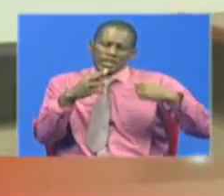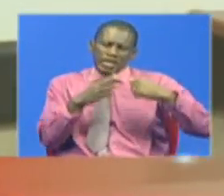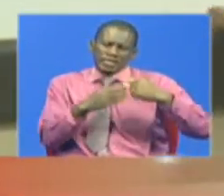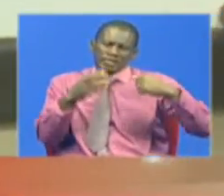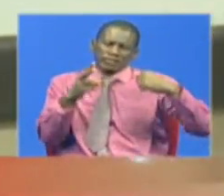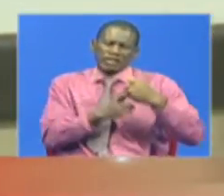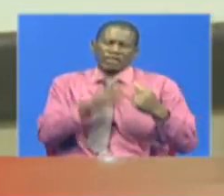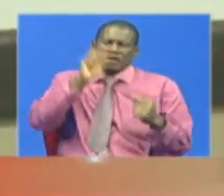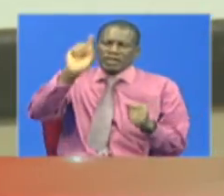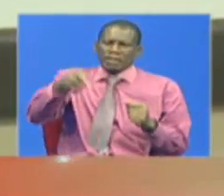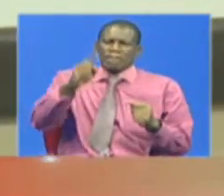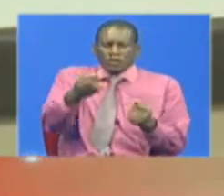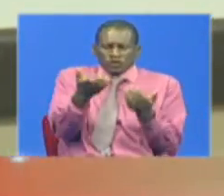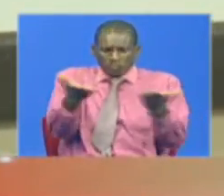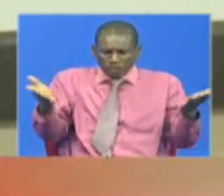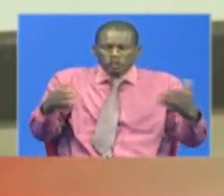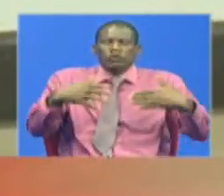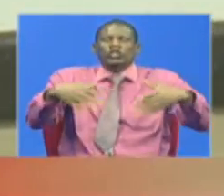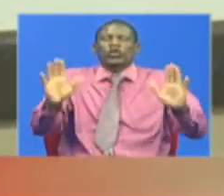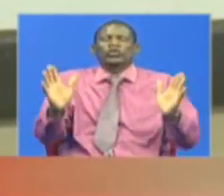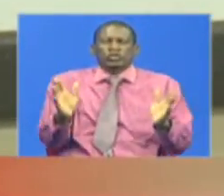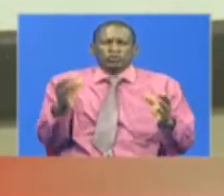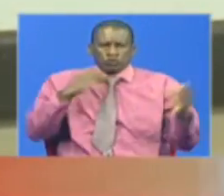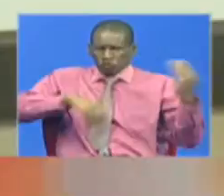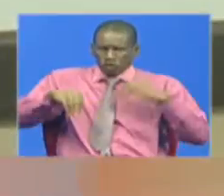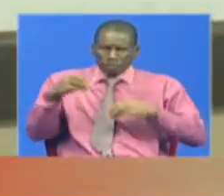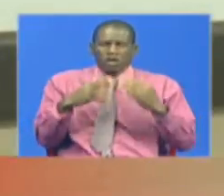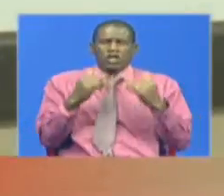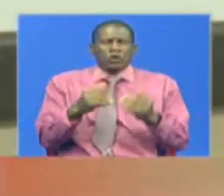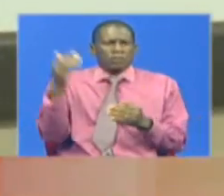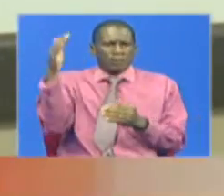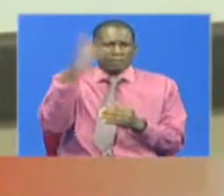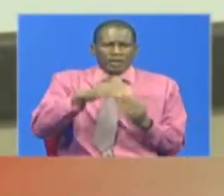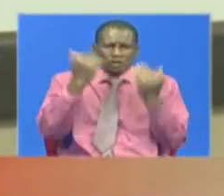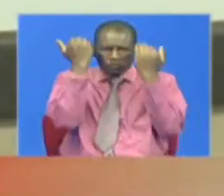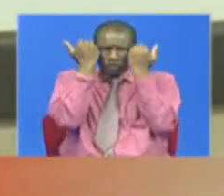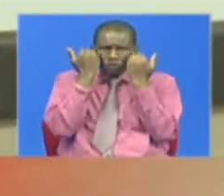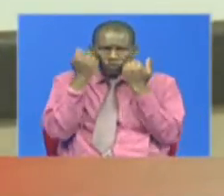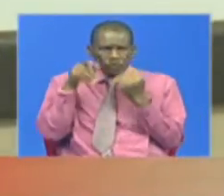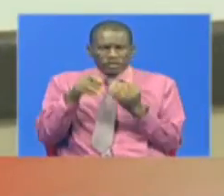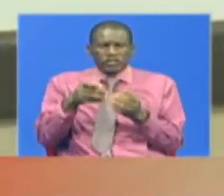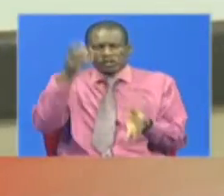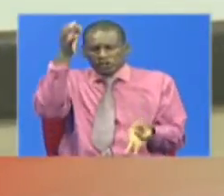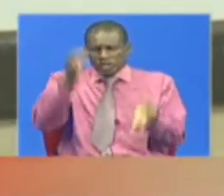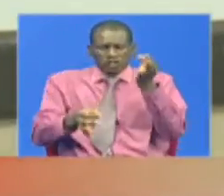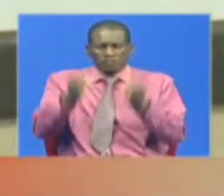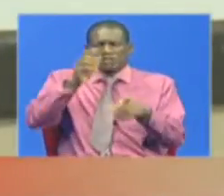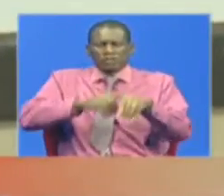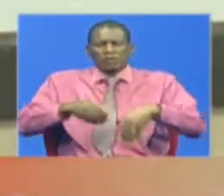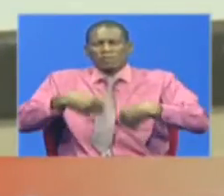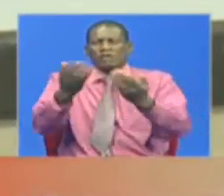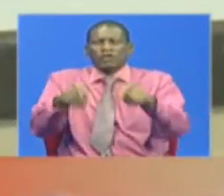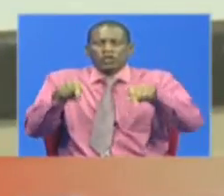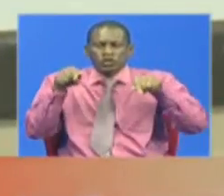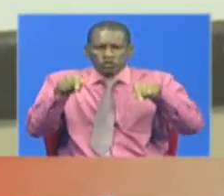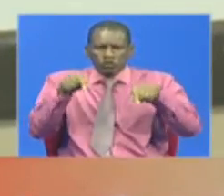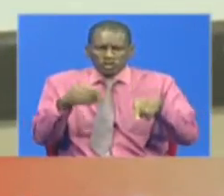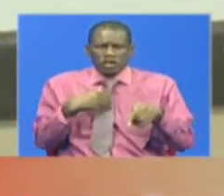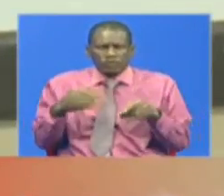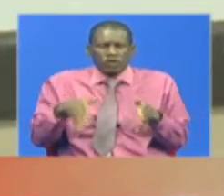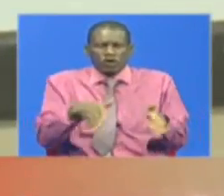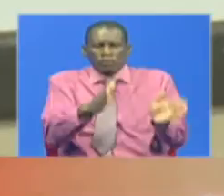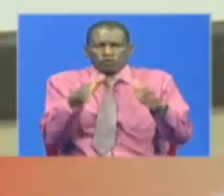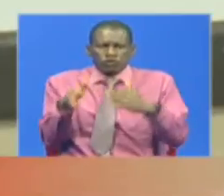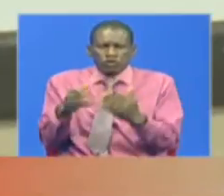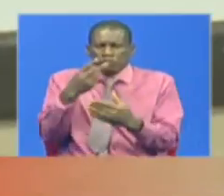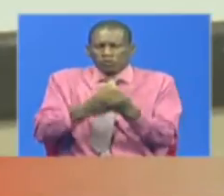297 zilipotea. Kwa hivyo tutakuwa tukirejea hapo kuisikiza hukumu hiyo itakapokuwa ikitolewa, na hii leo wamepata fursa pande